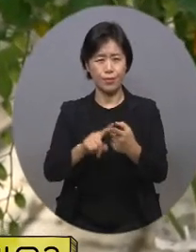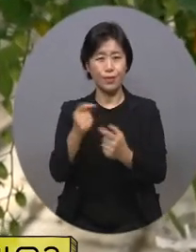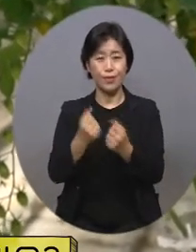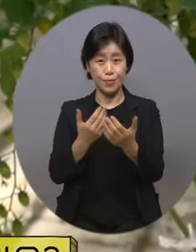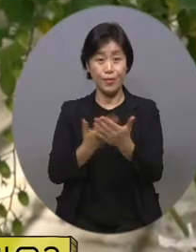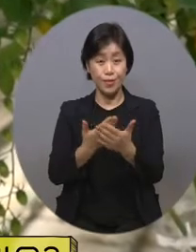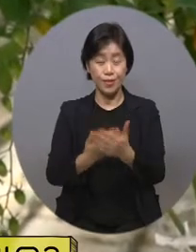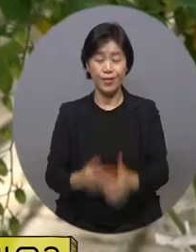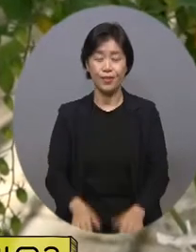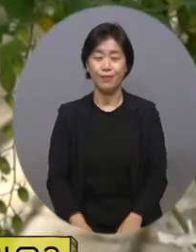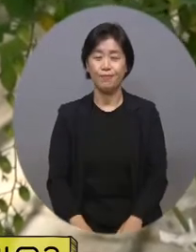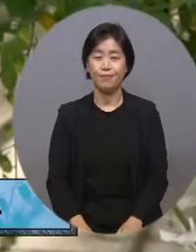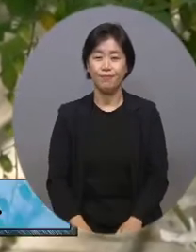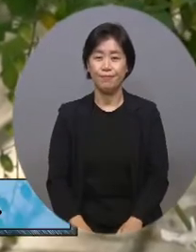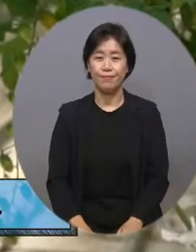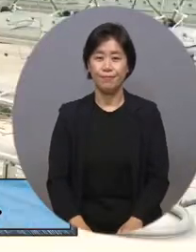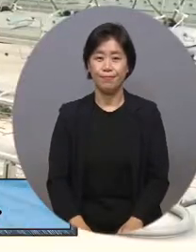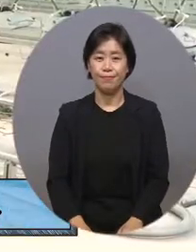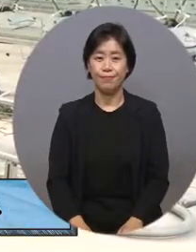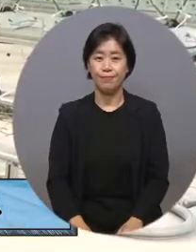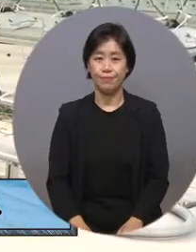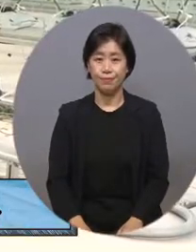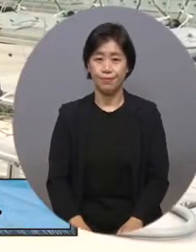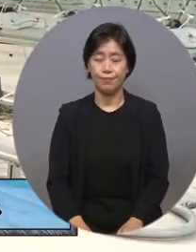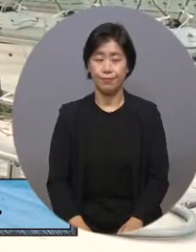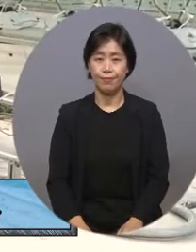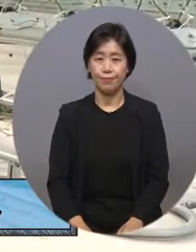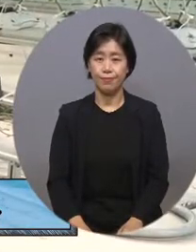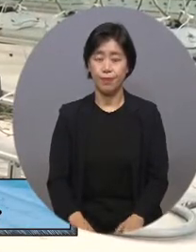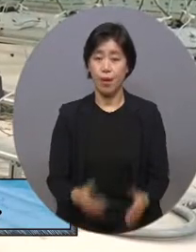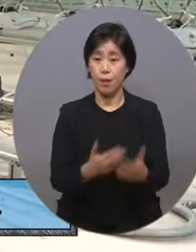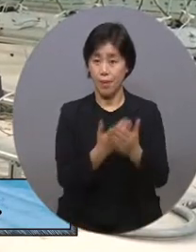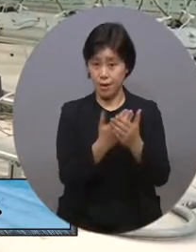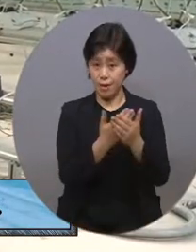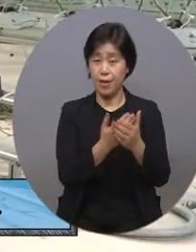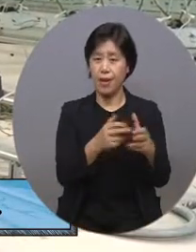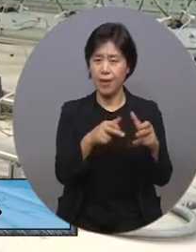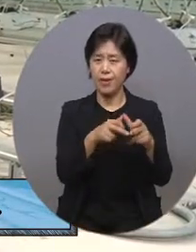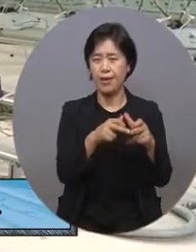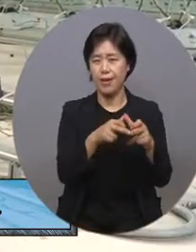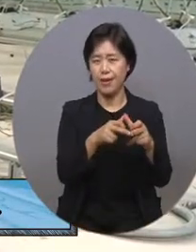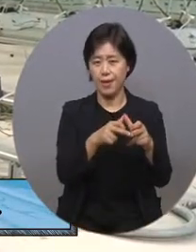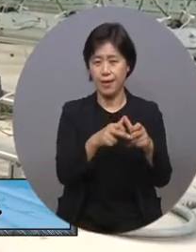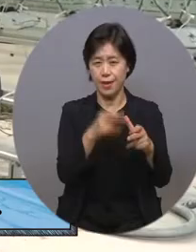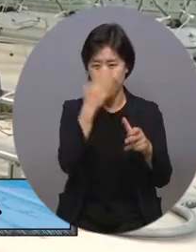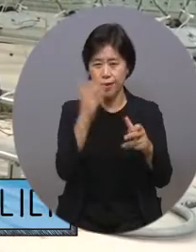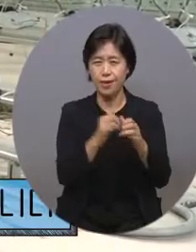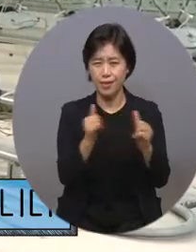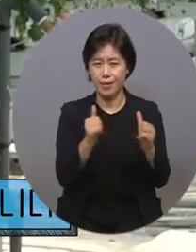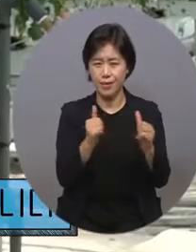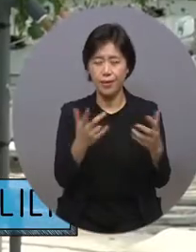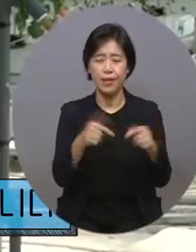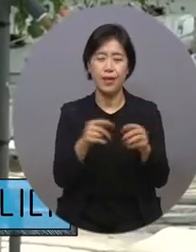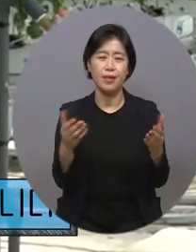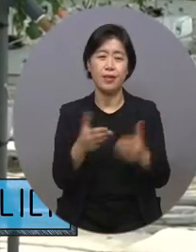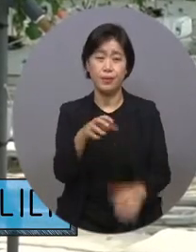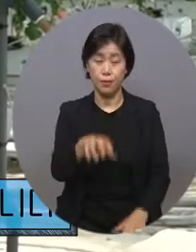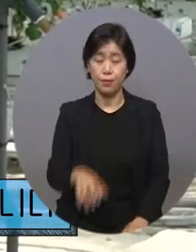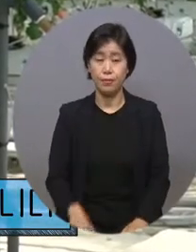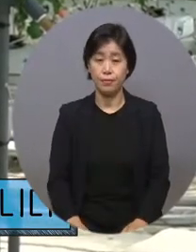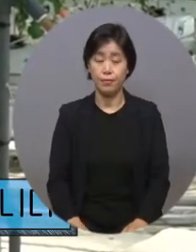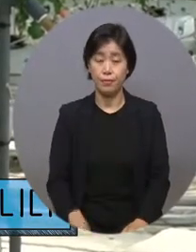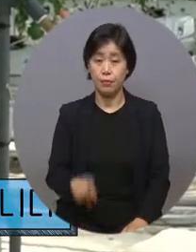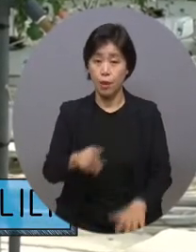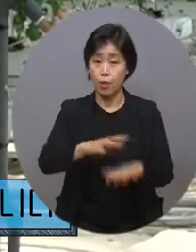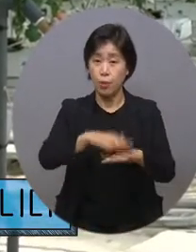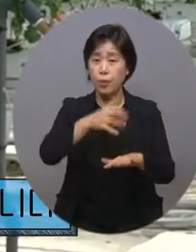설명을 부탁드려도 될까요? 예. 저희가 발달장애 청년들이 일을 하는 일터입니다. 그리고 이게